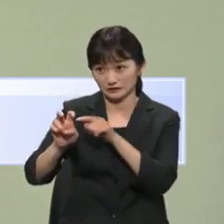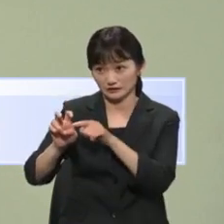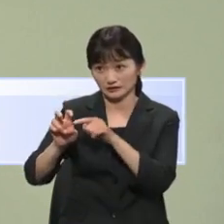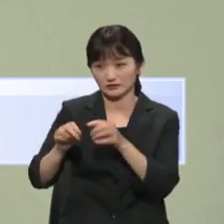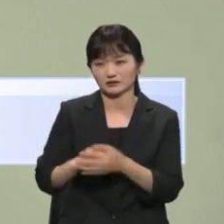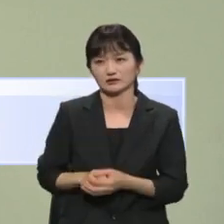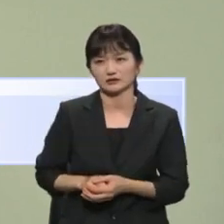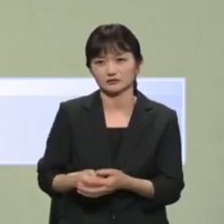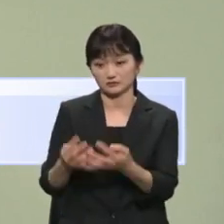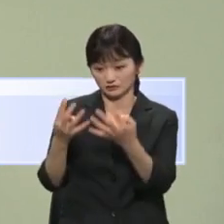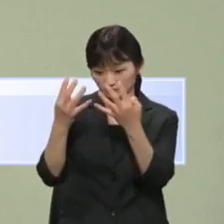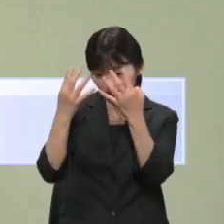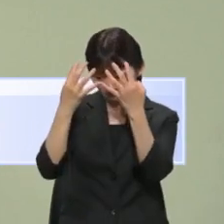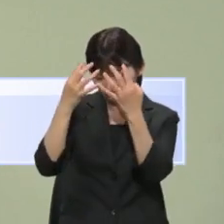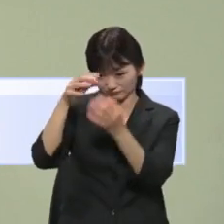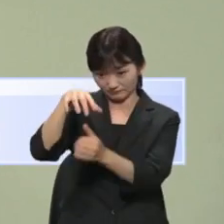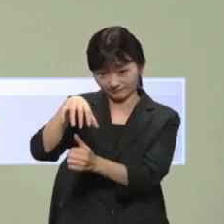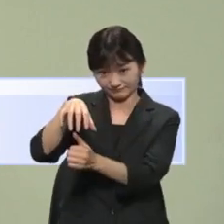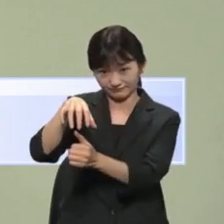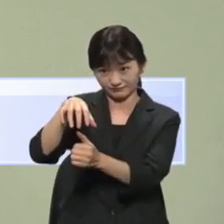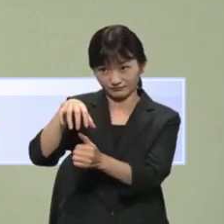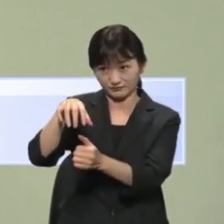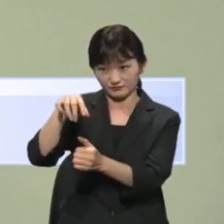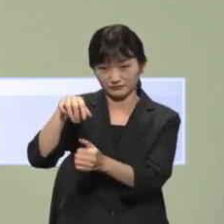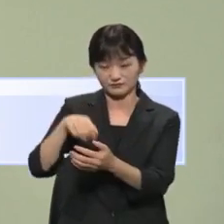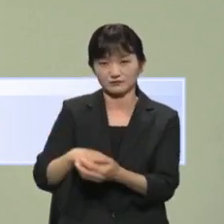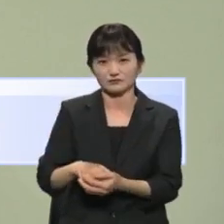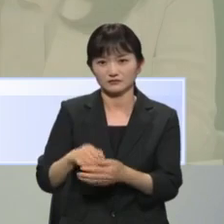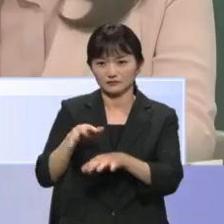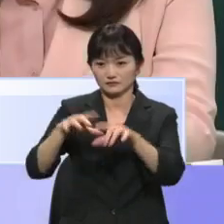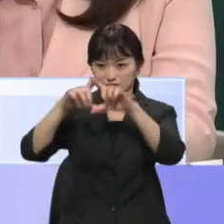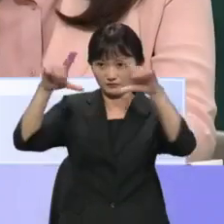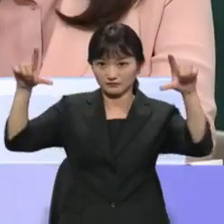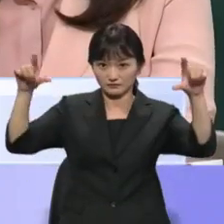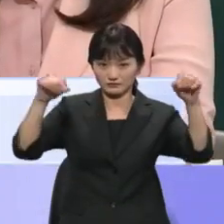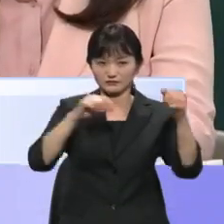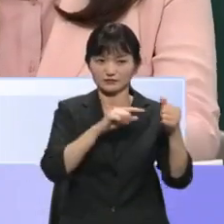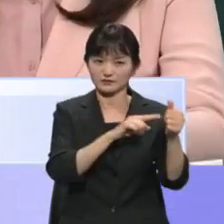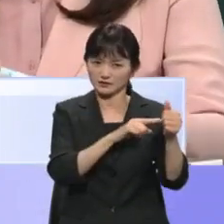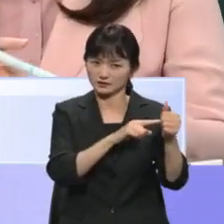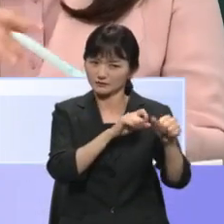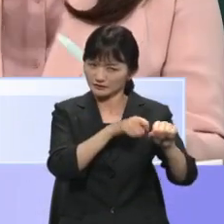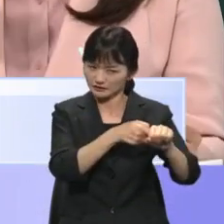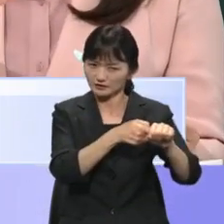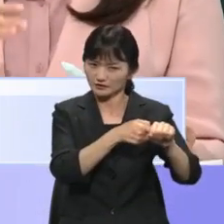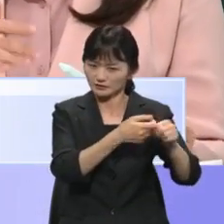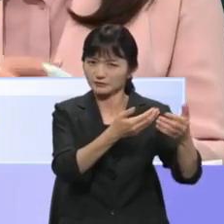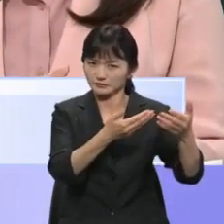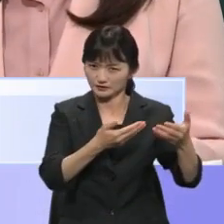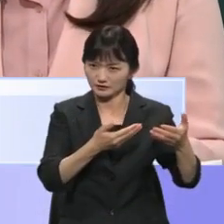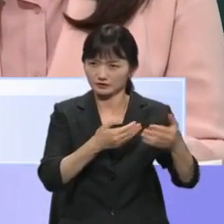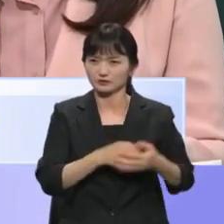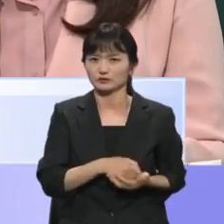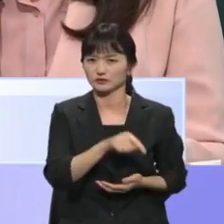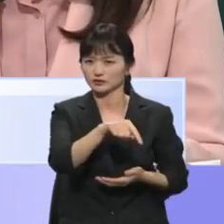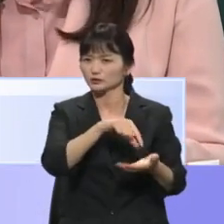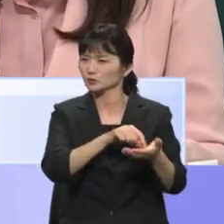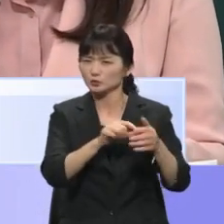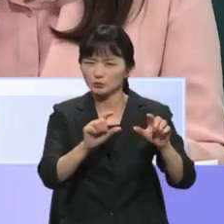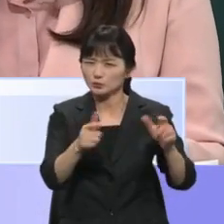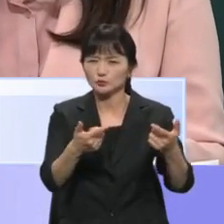사실 그래서 그분이 뭐 징계까지 아마 받았던 걸로 기억을 합니다 근데 그런 식 그런 수익까지는 아니더라도